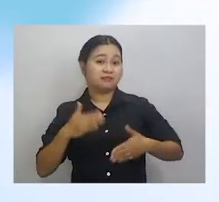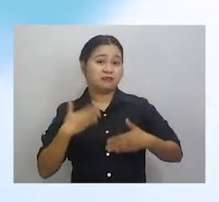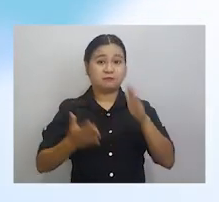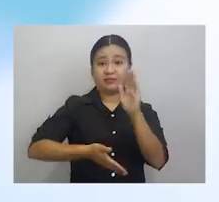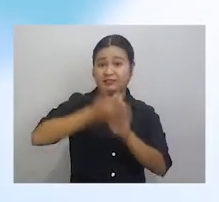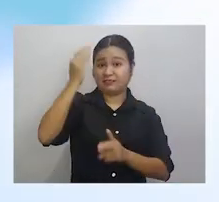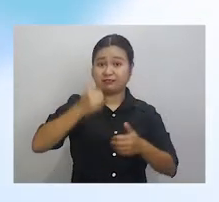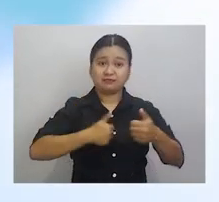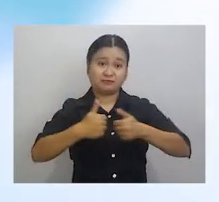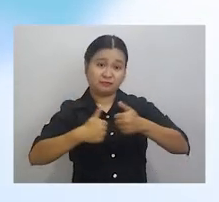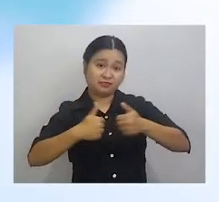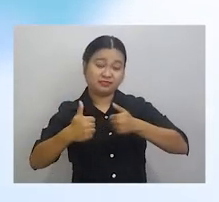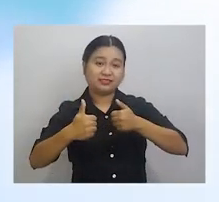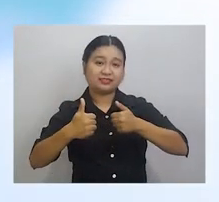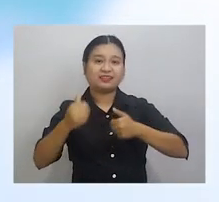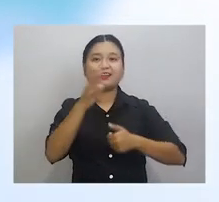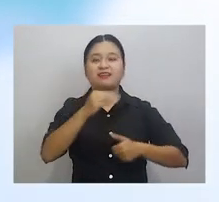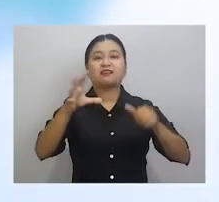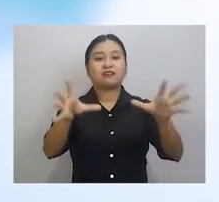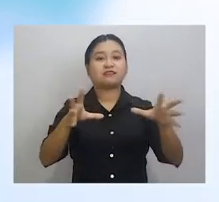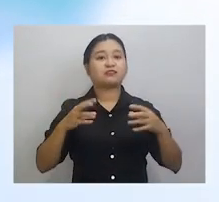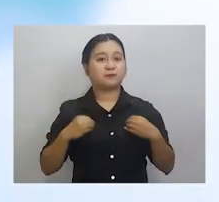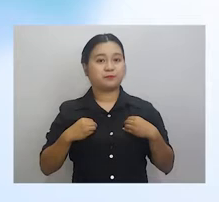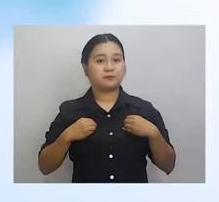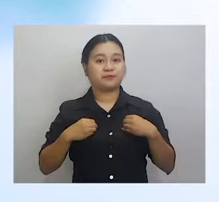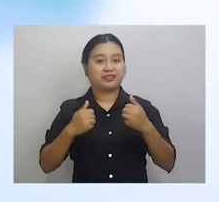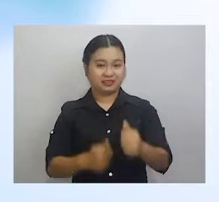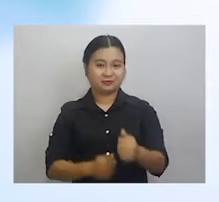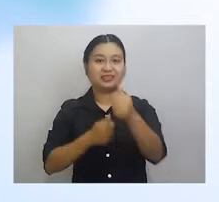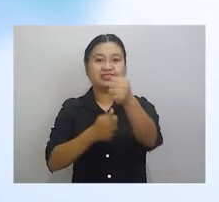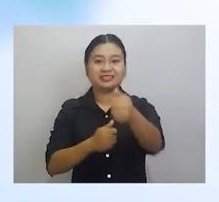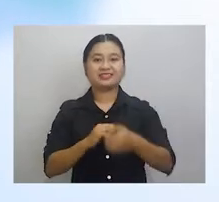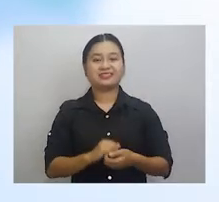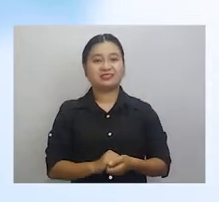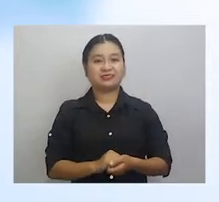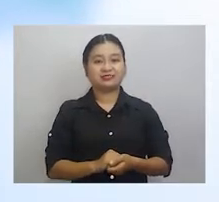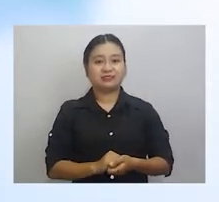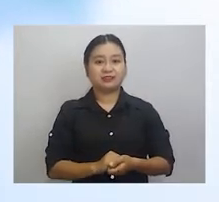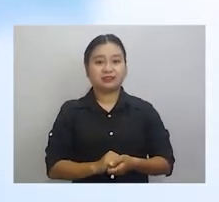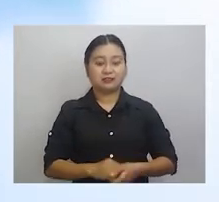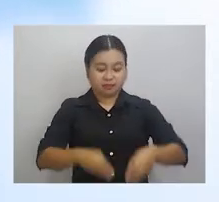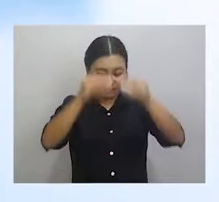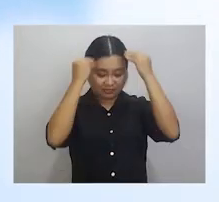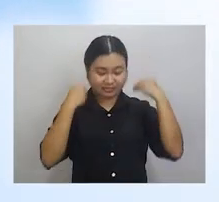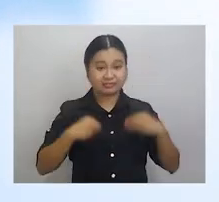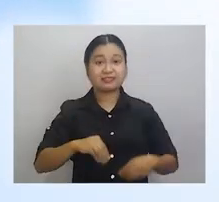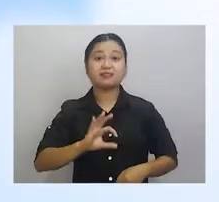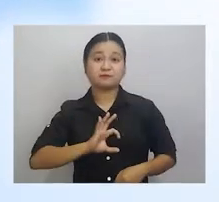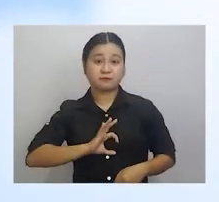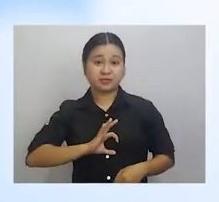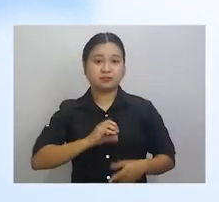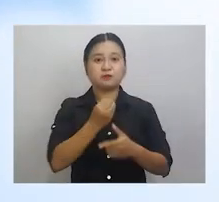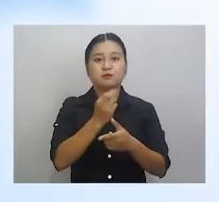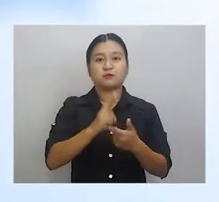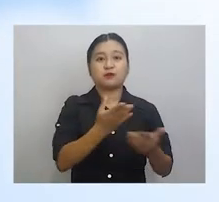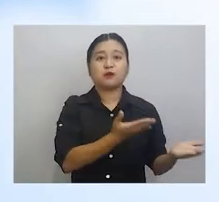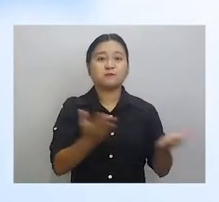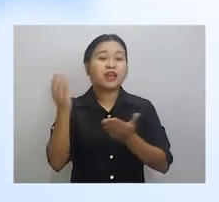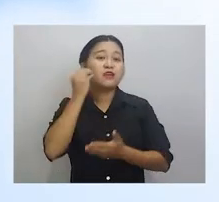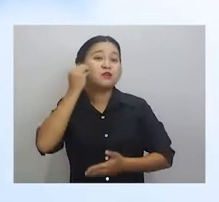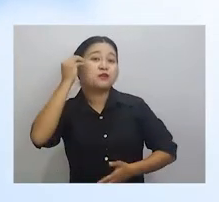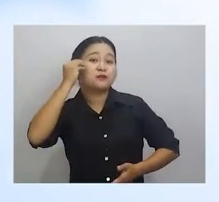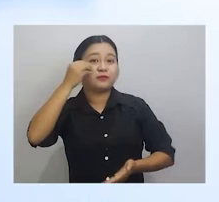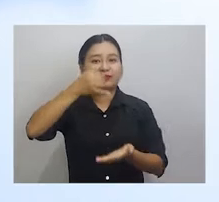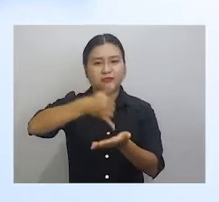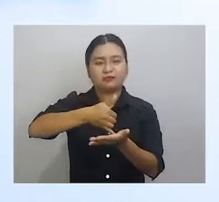manalo sa mga kompetisyon at magkamit ng mga pagkilala. Ang makapagsuot ng medalya o makapag-uwi ng